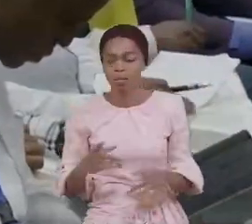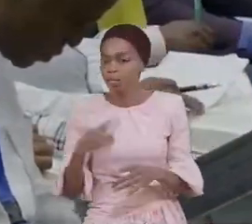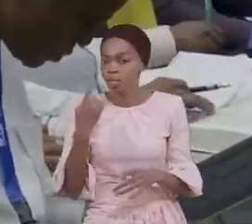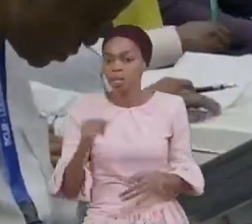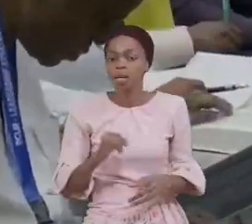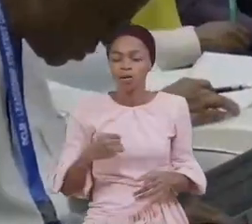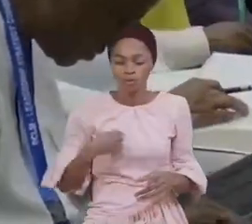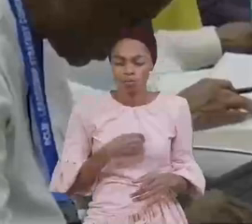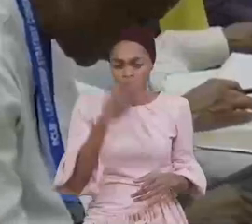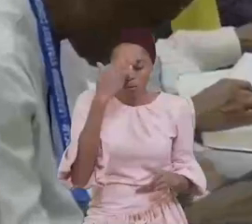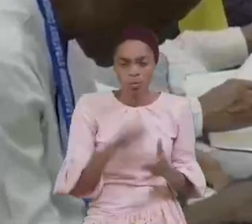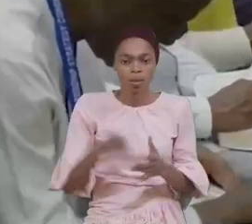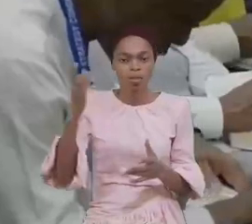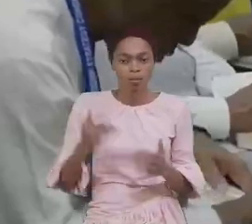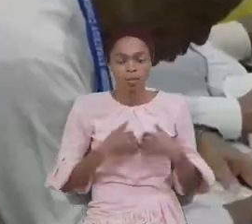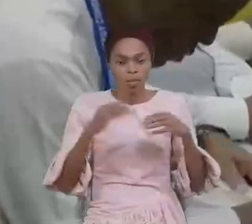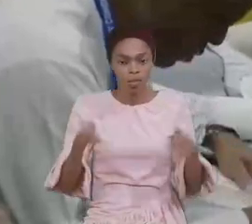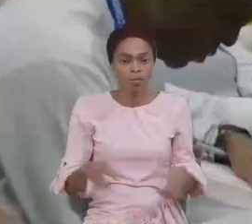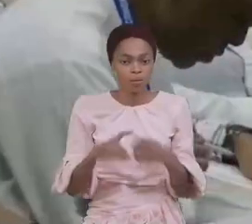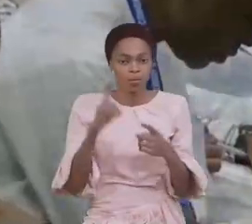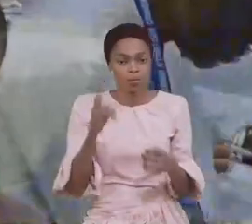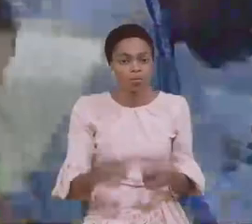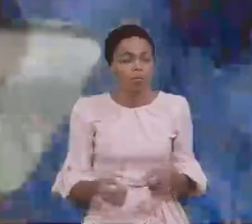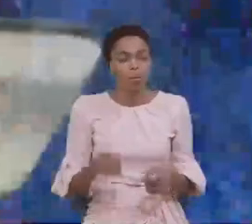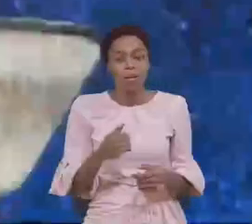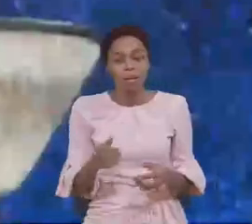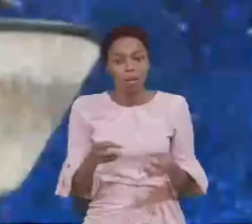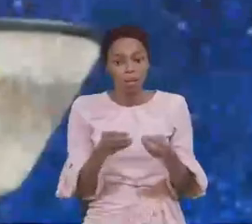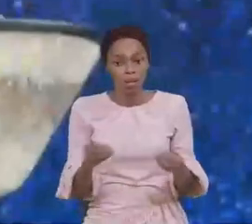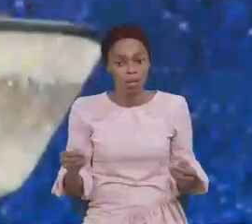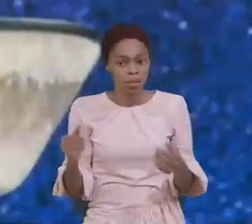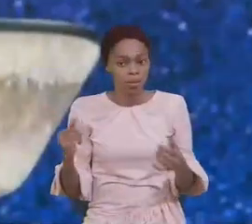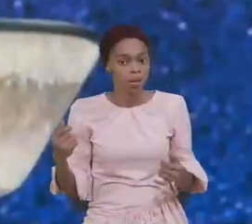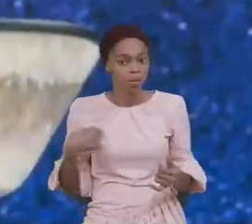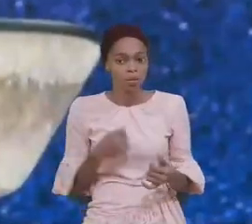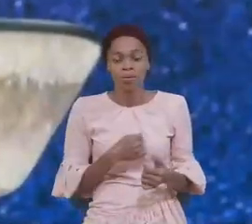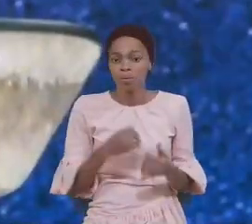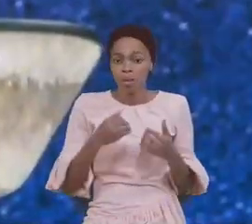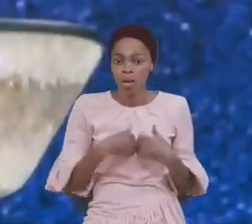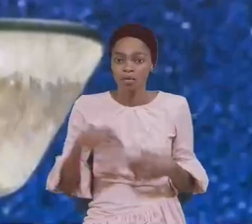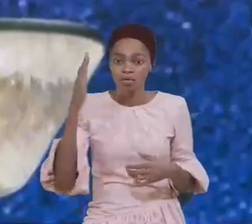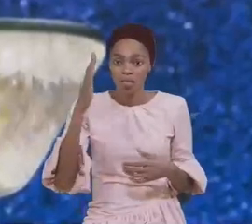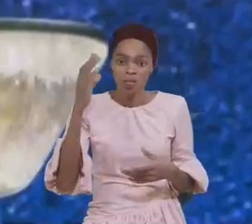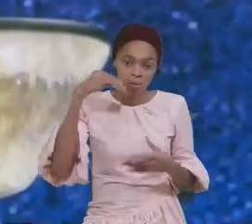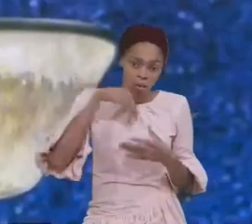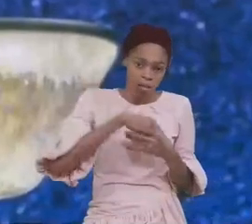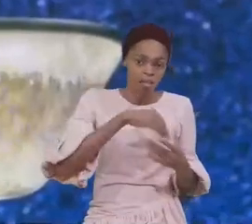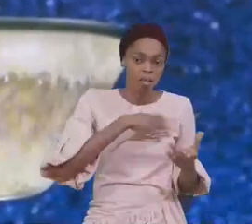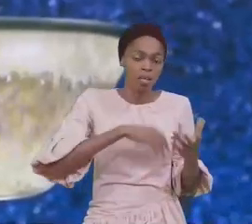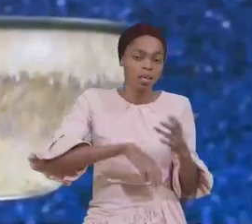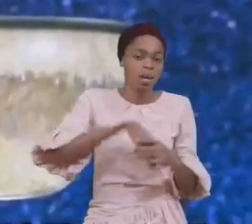pays. Alors que c'est un encouragement qu'on doit avoir. Nous avons le témoignage au-dedans, le témoignage au-dehors